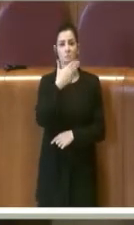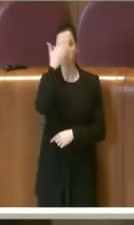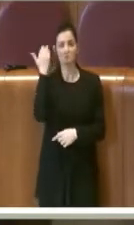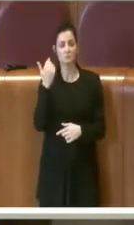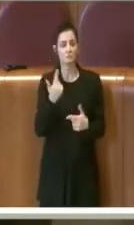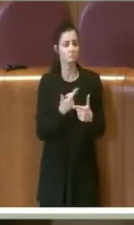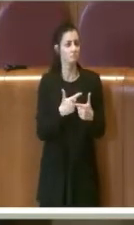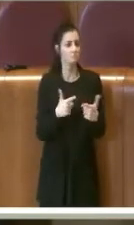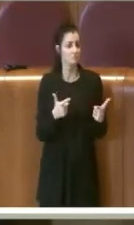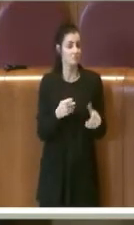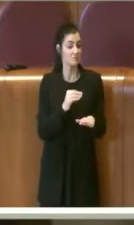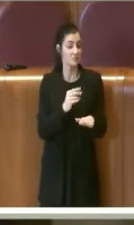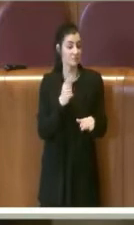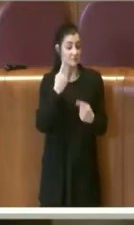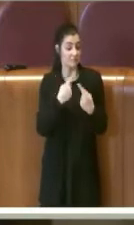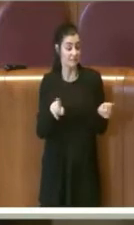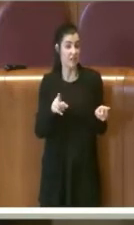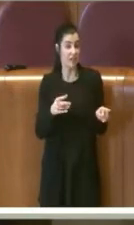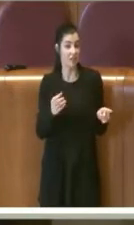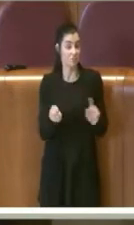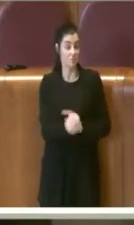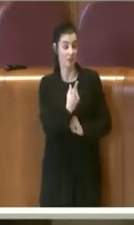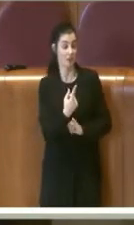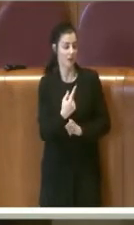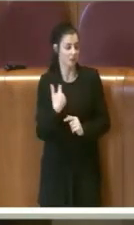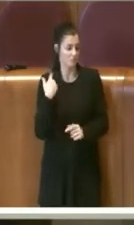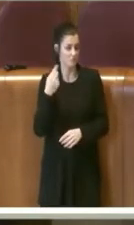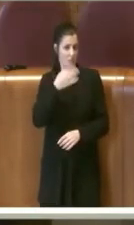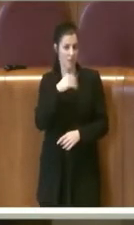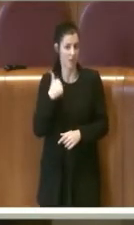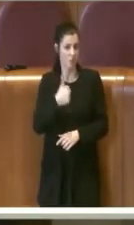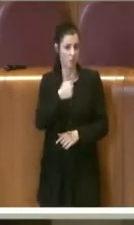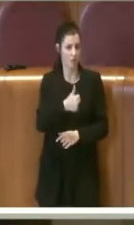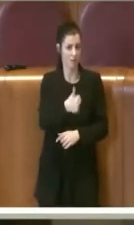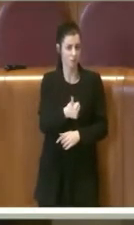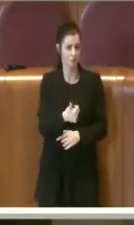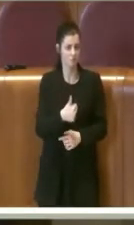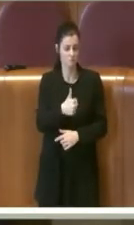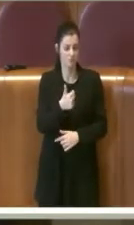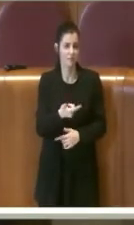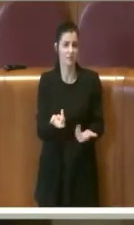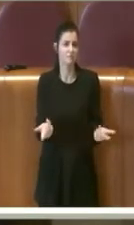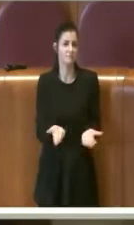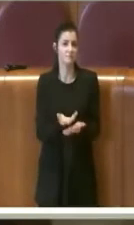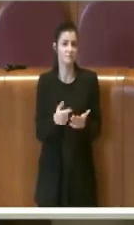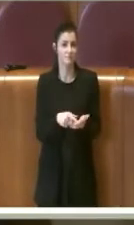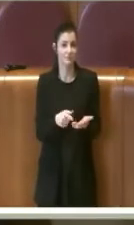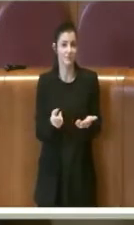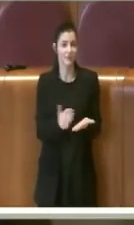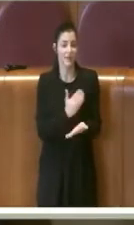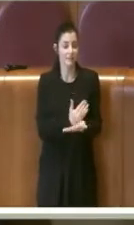c'è nulla di straordinario rispetto a quello che si fa ogni anno. Ogni anno si analizza un po' quali sono i